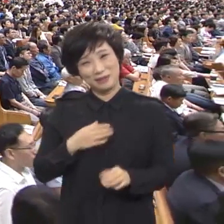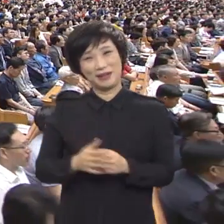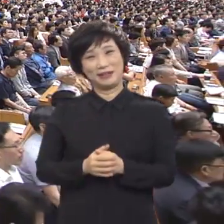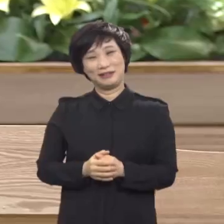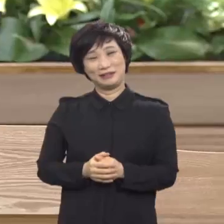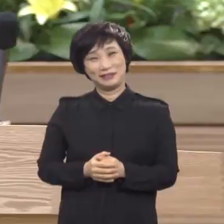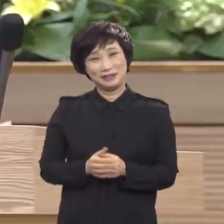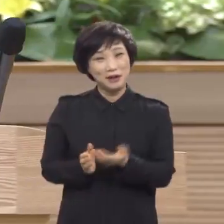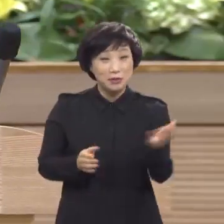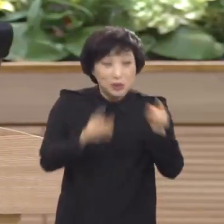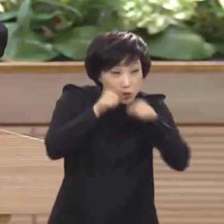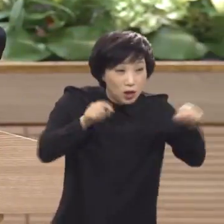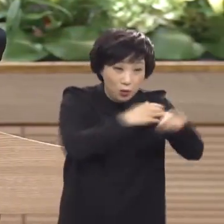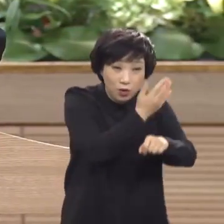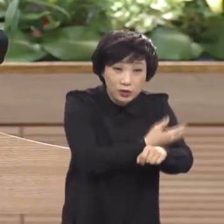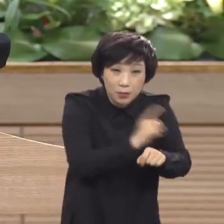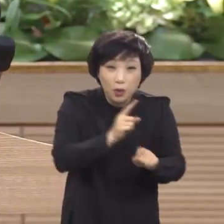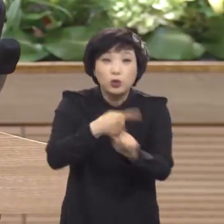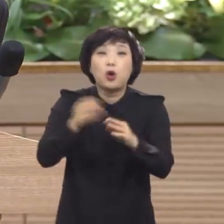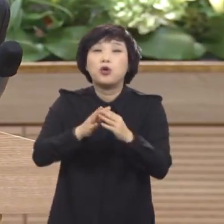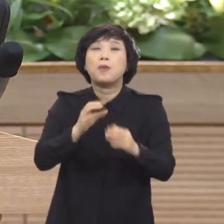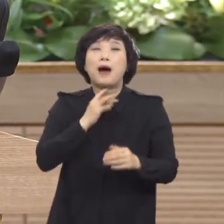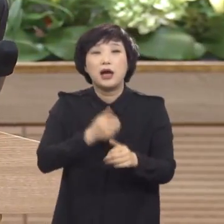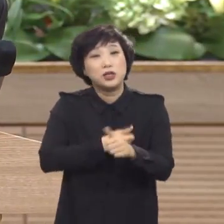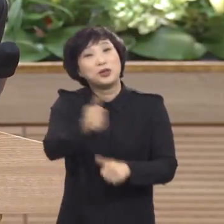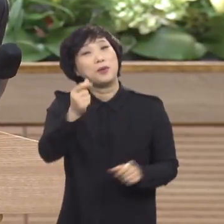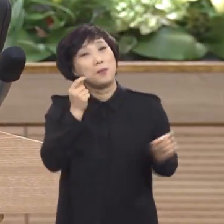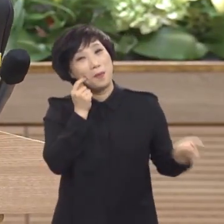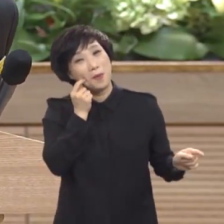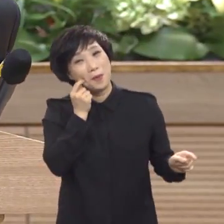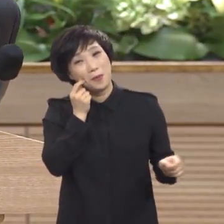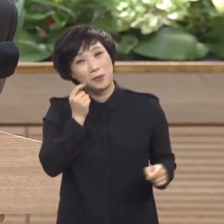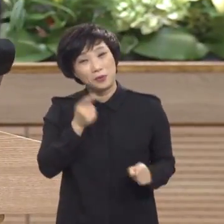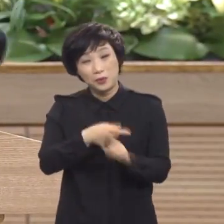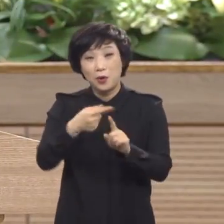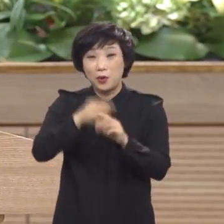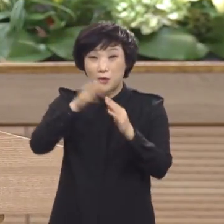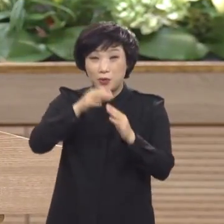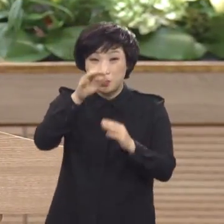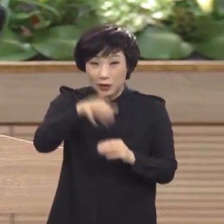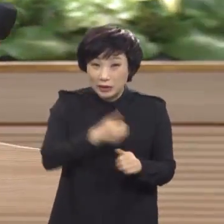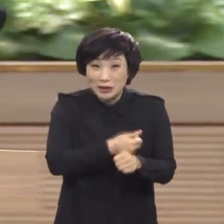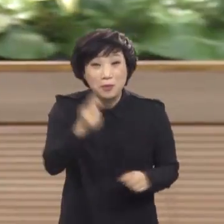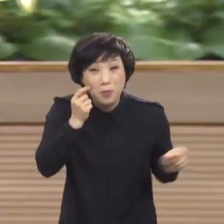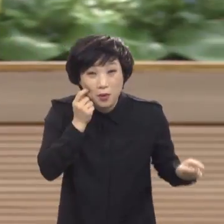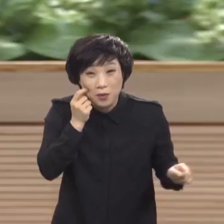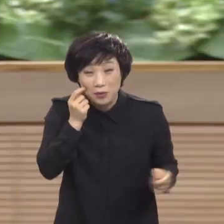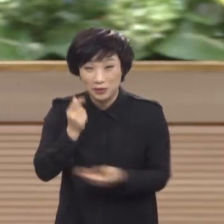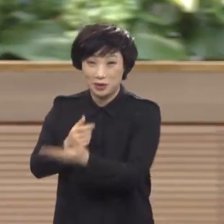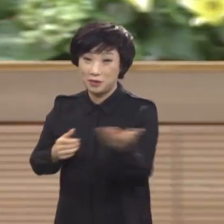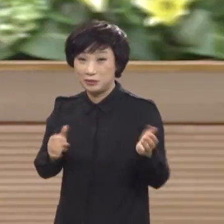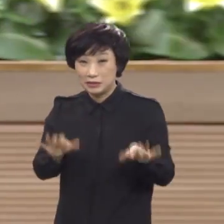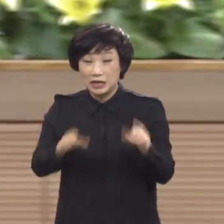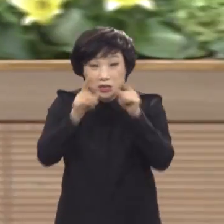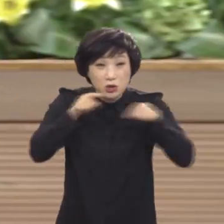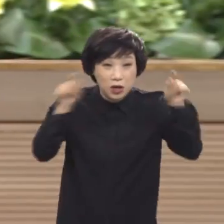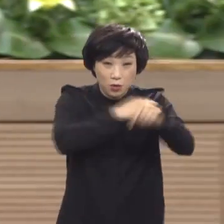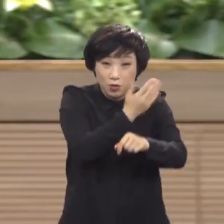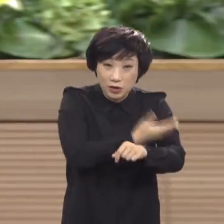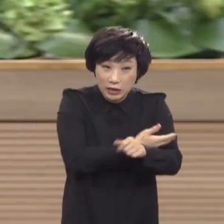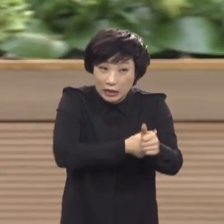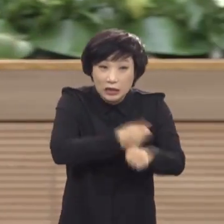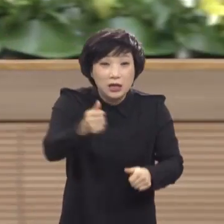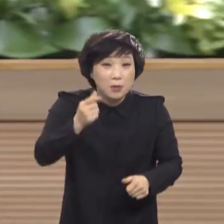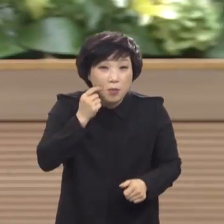그래서 음부의 권세는 교회만 못 이긴대. 교회만. 여러분이 음부의 권세가